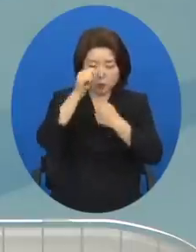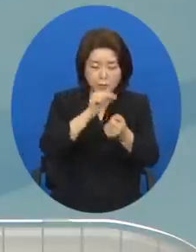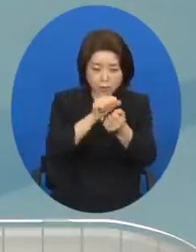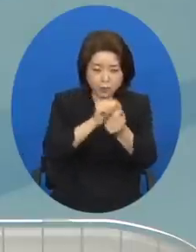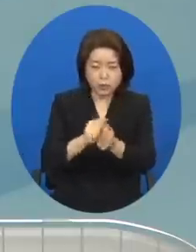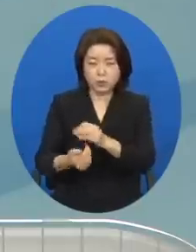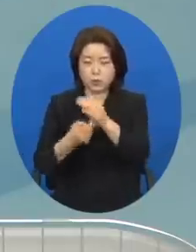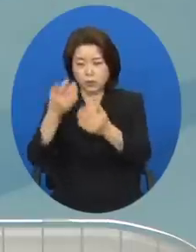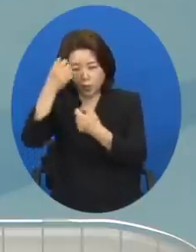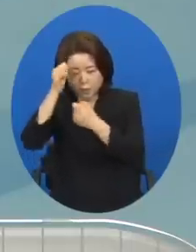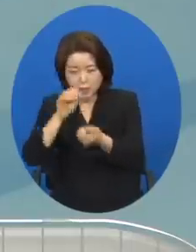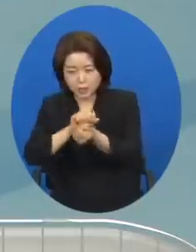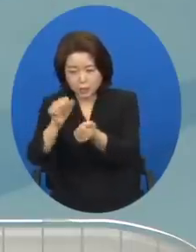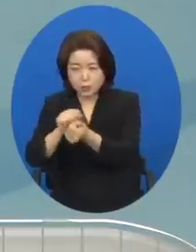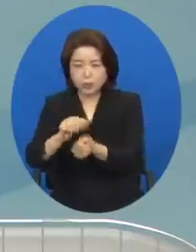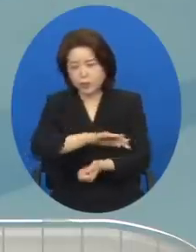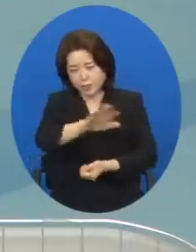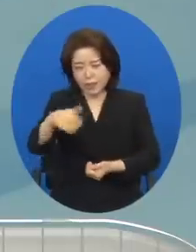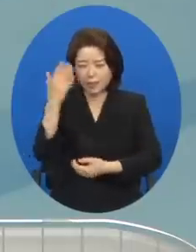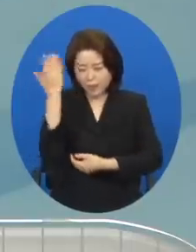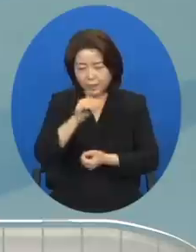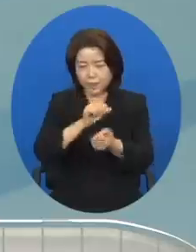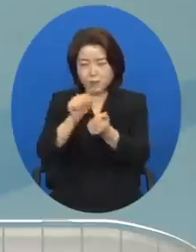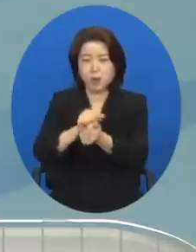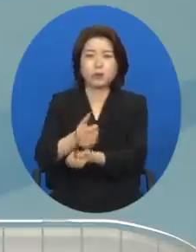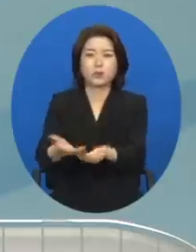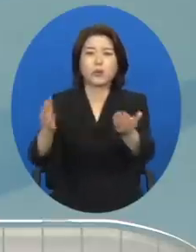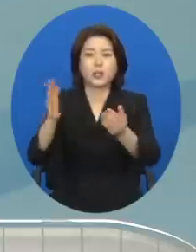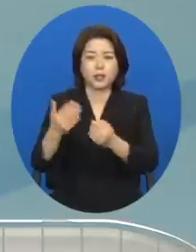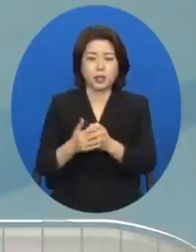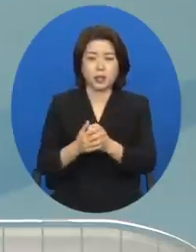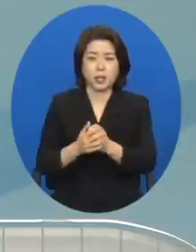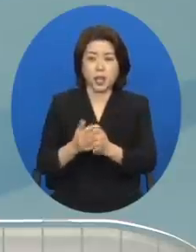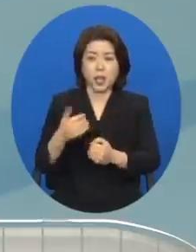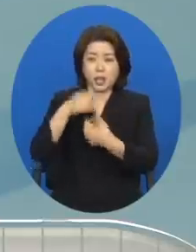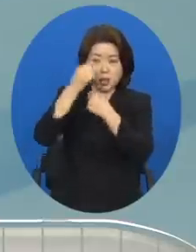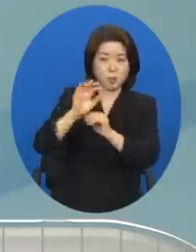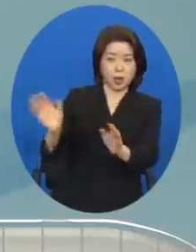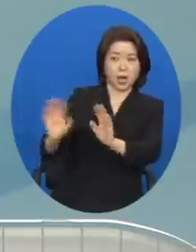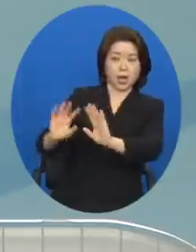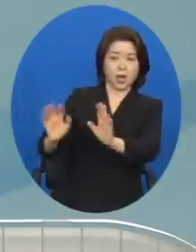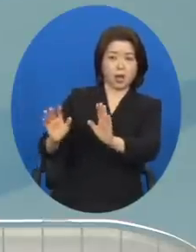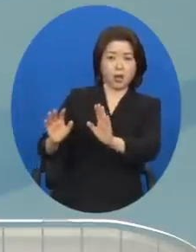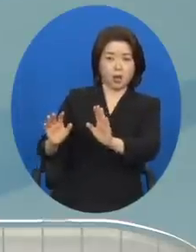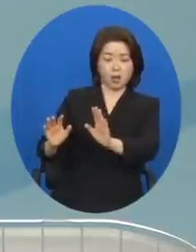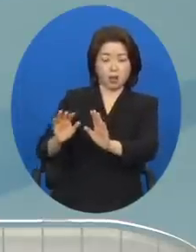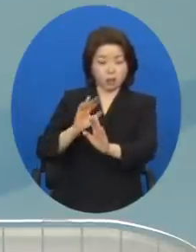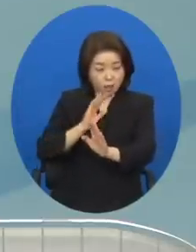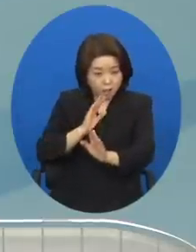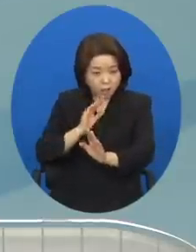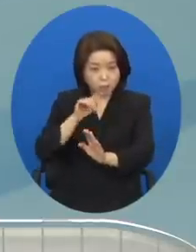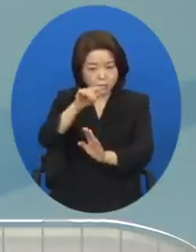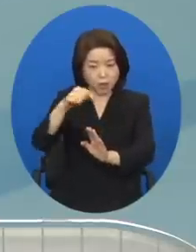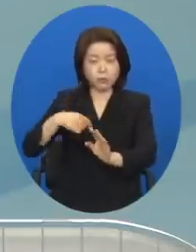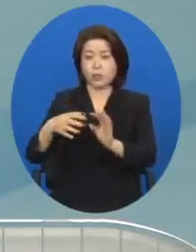발도 씻기고 야고보의 발도 씻겨야 되는 거예요. 내 발은 못 씻깁니다. 그러면 너하고 나하고는